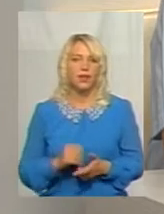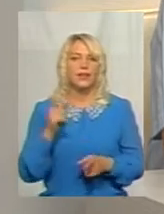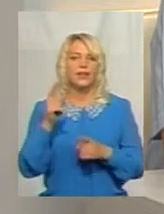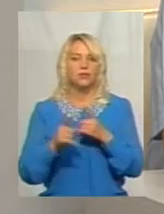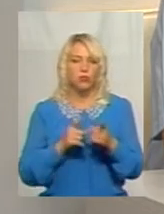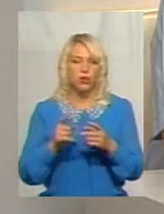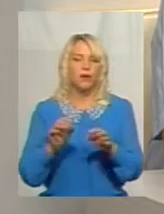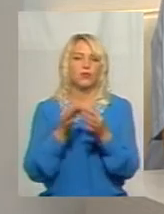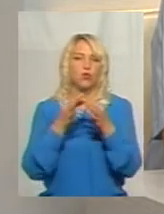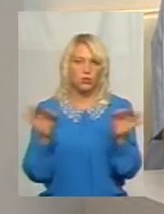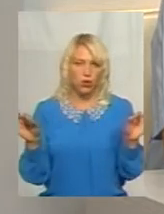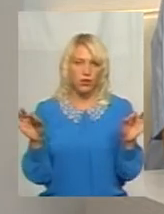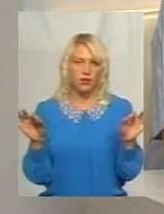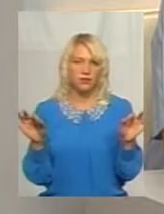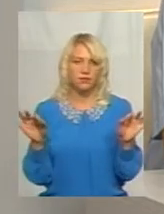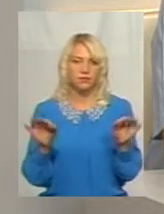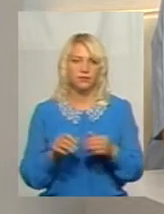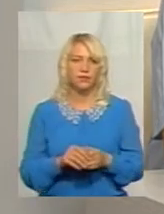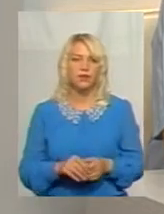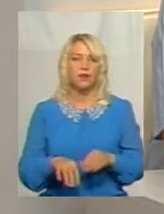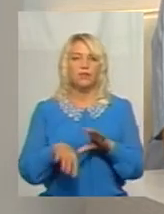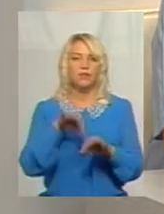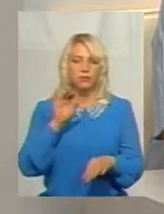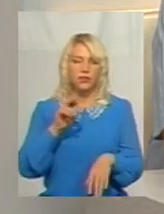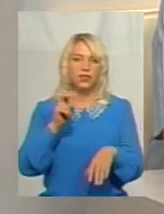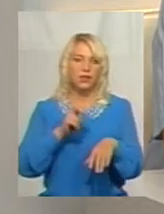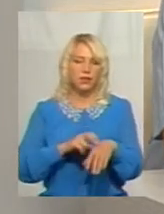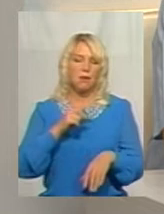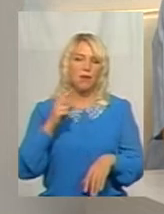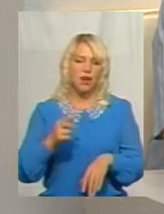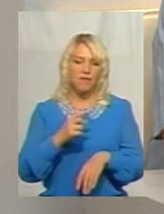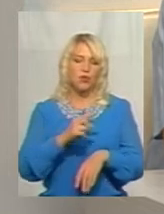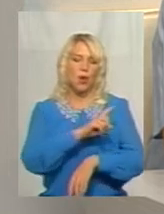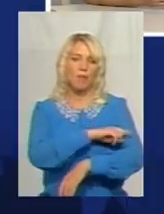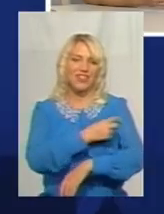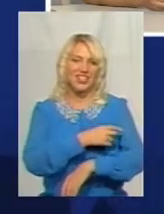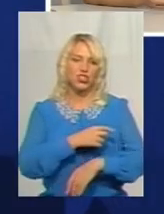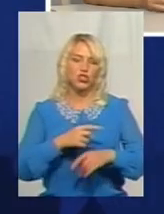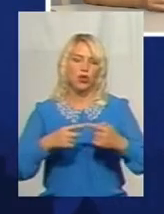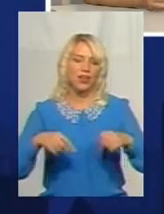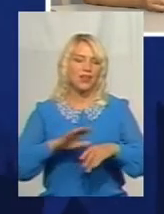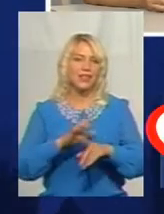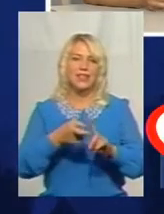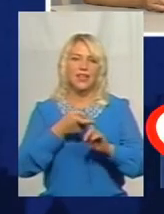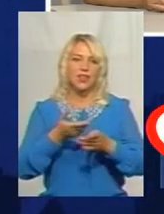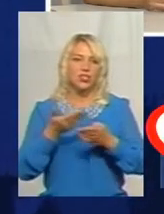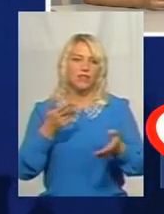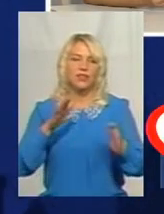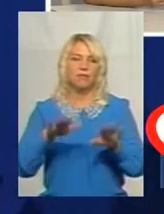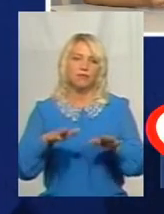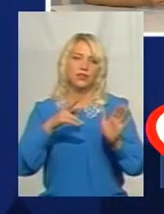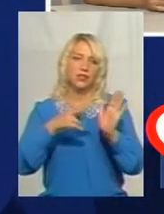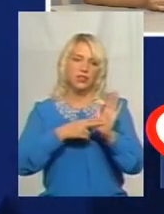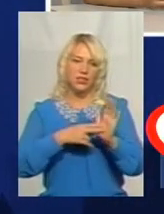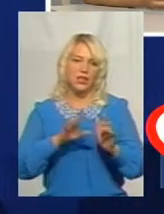Реформа дозволяє вибрати лікаря первинної медичної ланки незалежно від місця реєстрації,